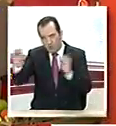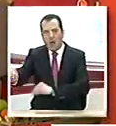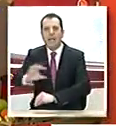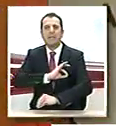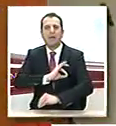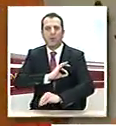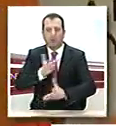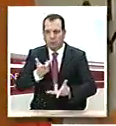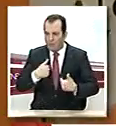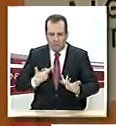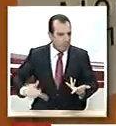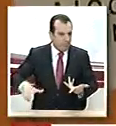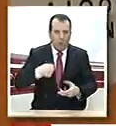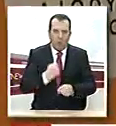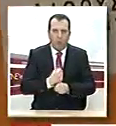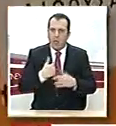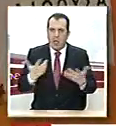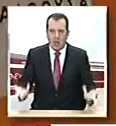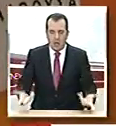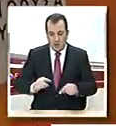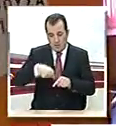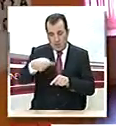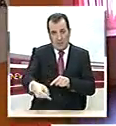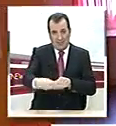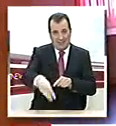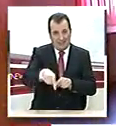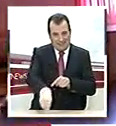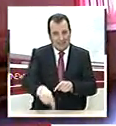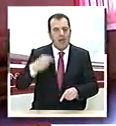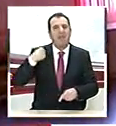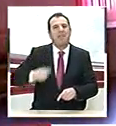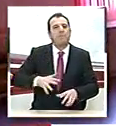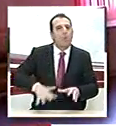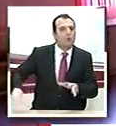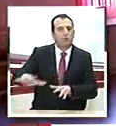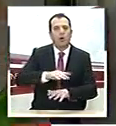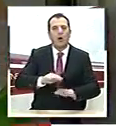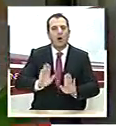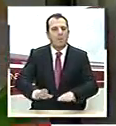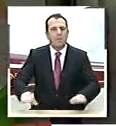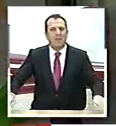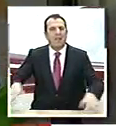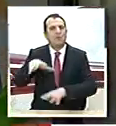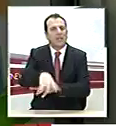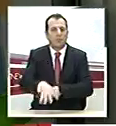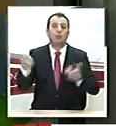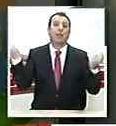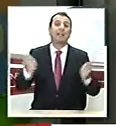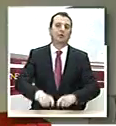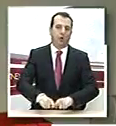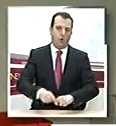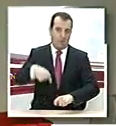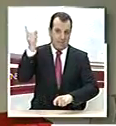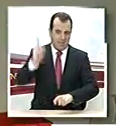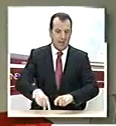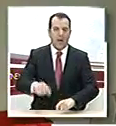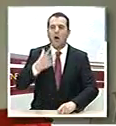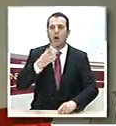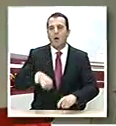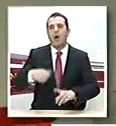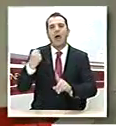νηπιαγωγείων. Σε ένδειξη διαμαρτυρίας την ερχόμενη Τρίτη, οι δημόσιοι βελφονηπιακοί σταθμοί σε όλη τη χώρα θα μείνουν κλειστοί. Οι εργαζόμενοι ζητούν να